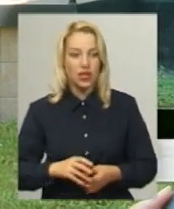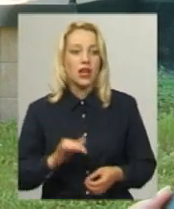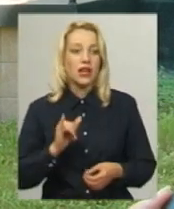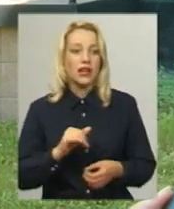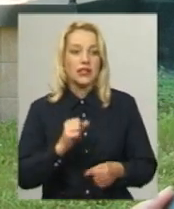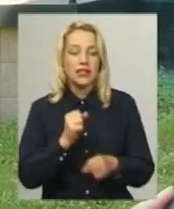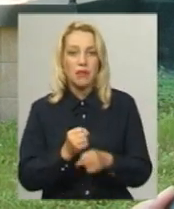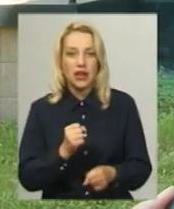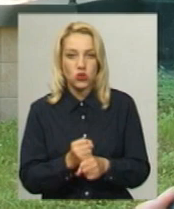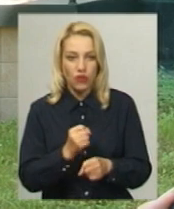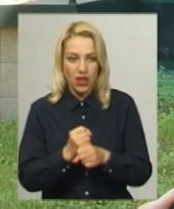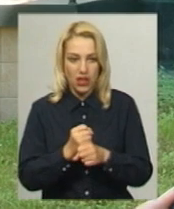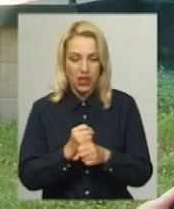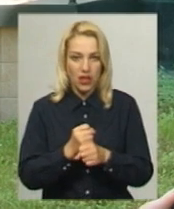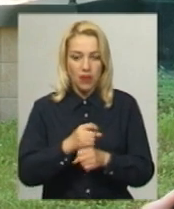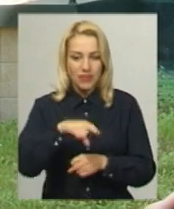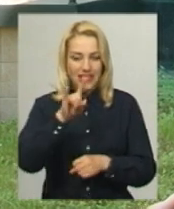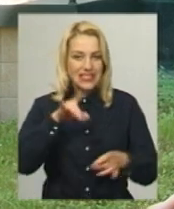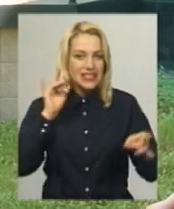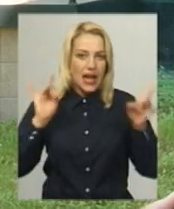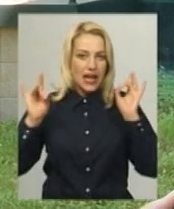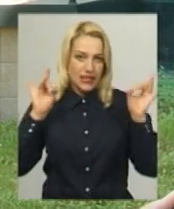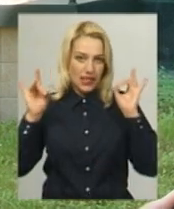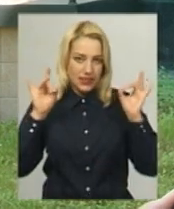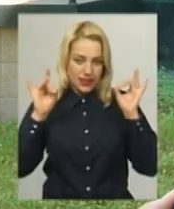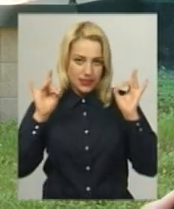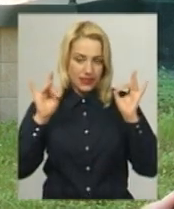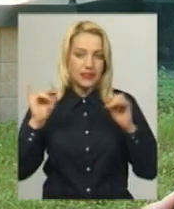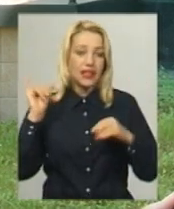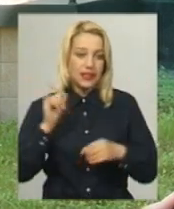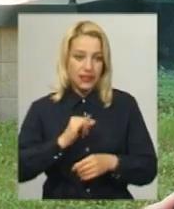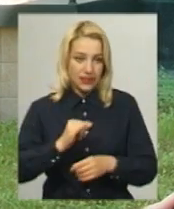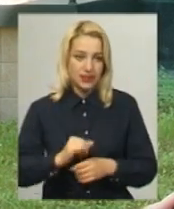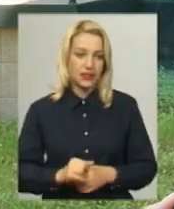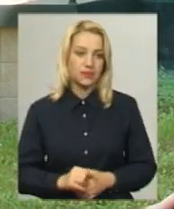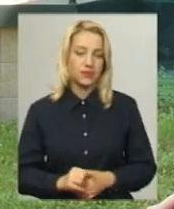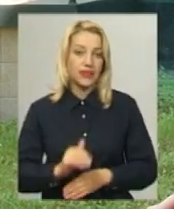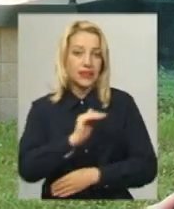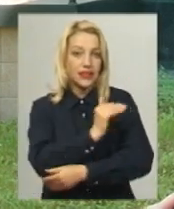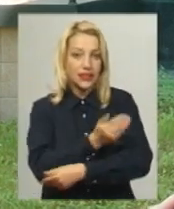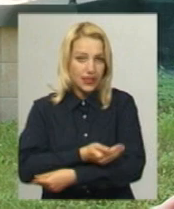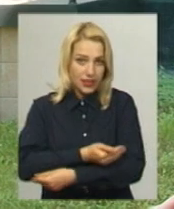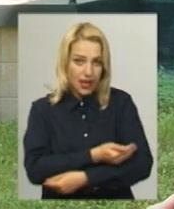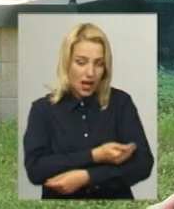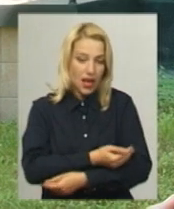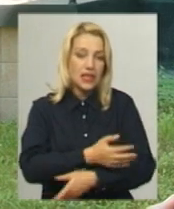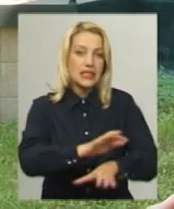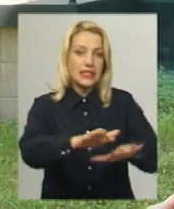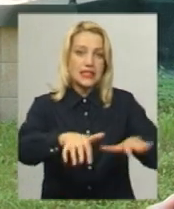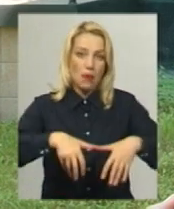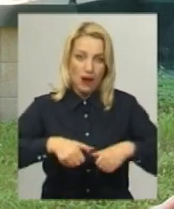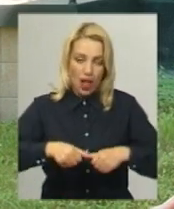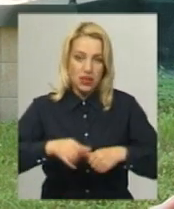спрацювало вікно, сигналізація, дитя забрали